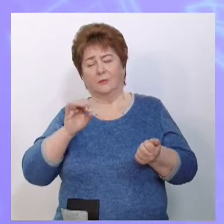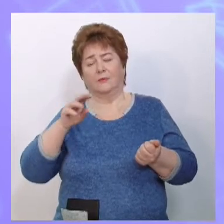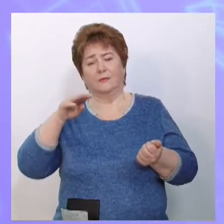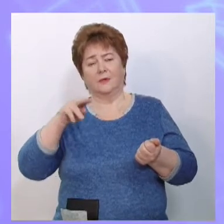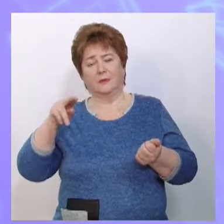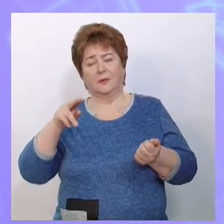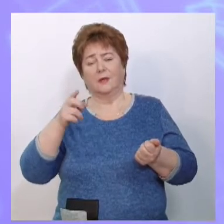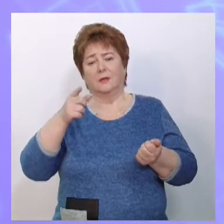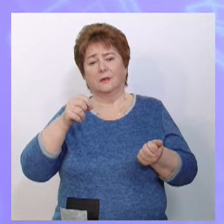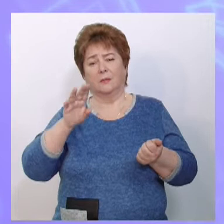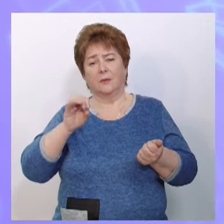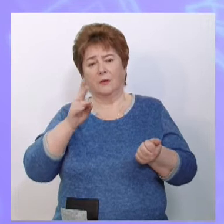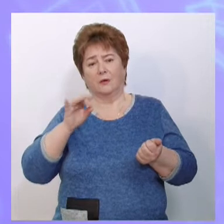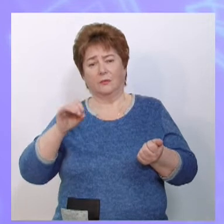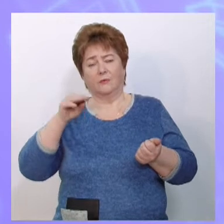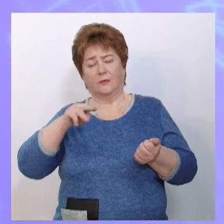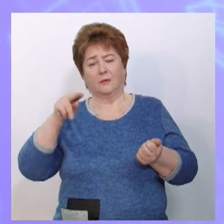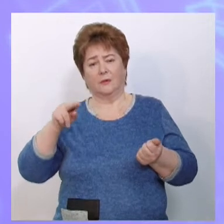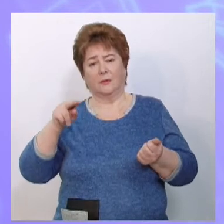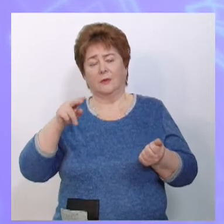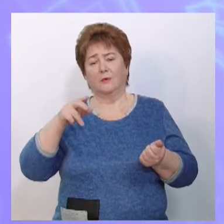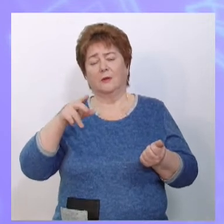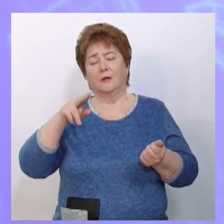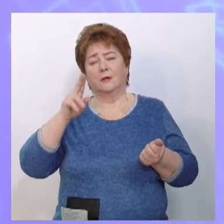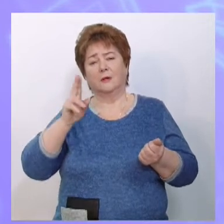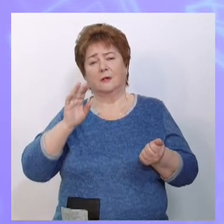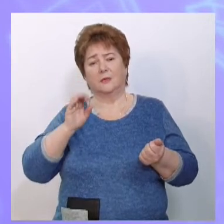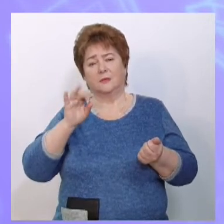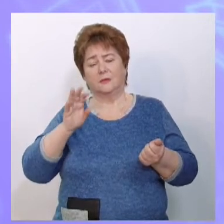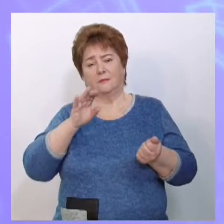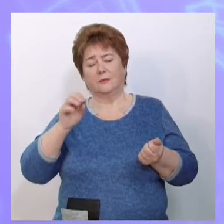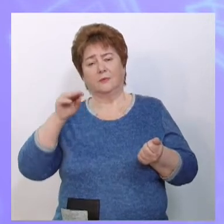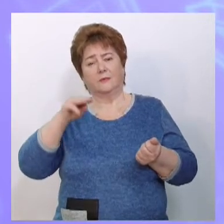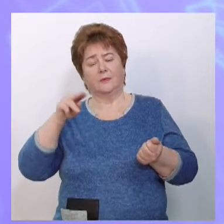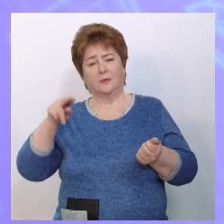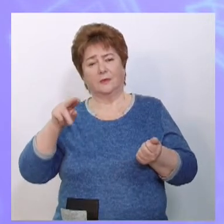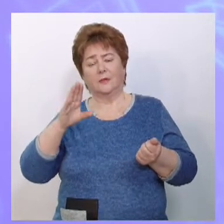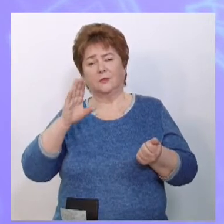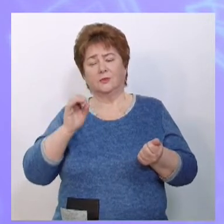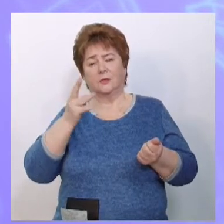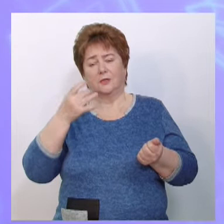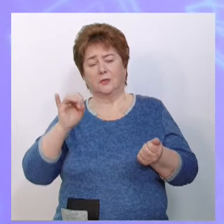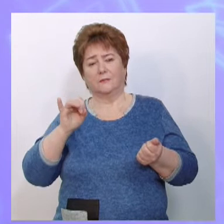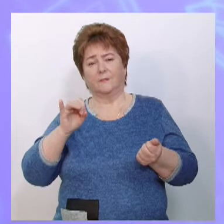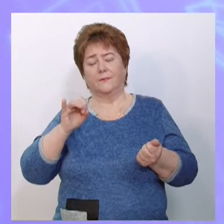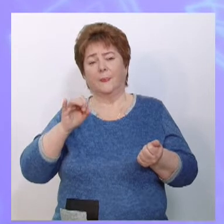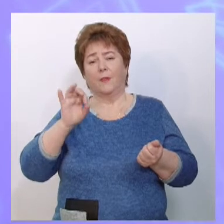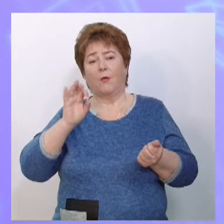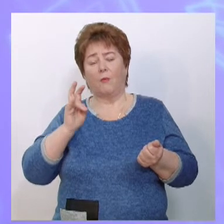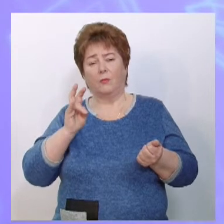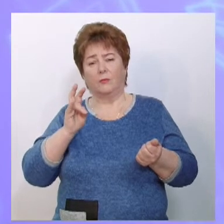гибкою, творительный падеж, и красивою, творительный падеж, шеей. Он